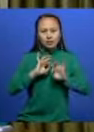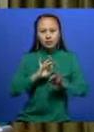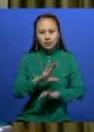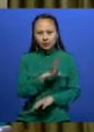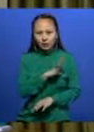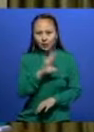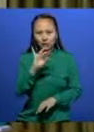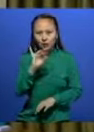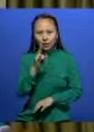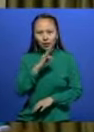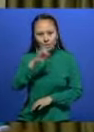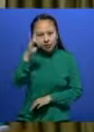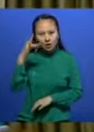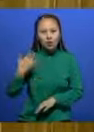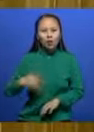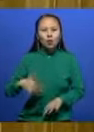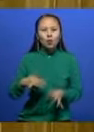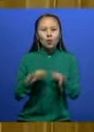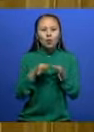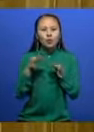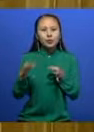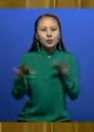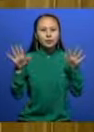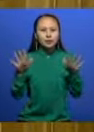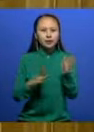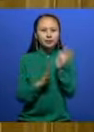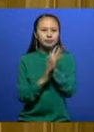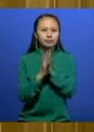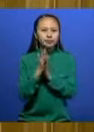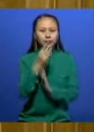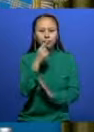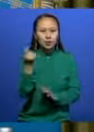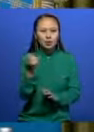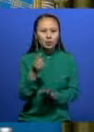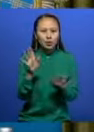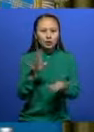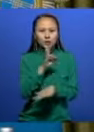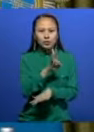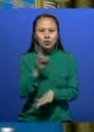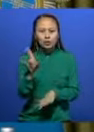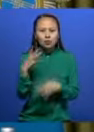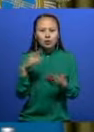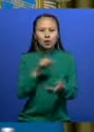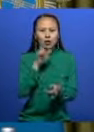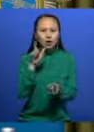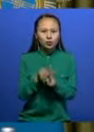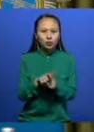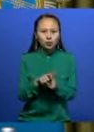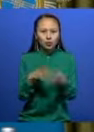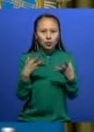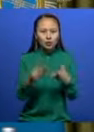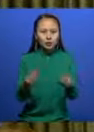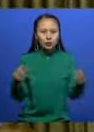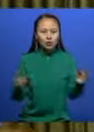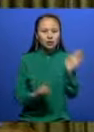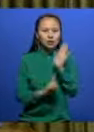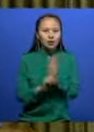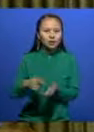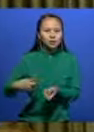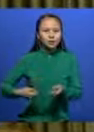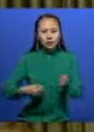Оның айтуынша оңтүстік Қазақстан мен Жамбыл облыстарында астық дақылдарының жартысына жуығы егіліп қойған. Нұрсұлтан Назарбаев көктемгі егіс